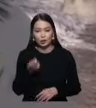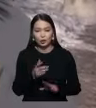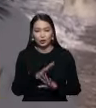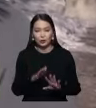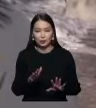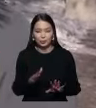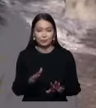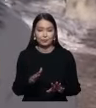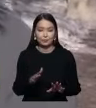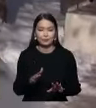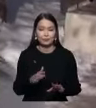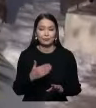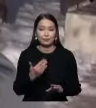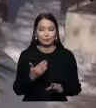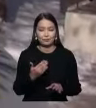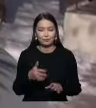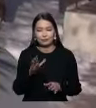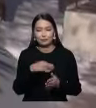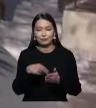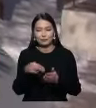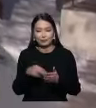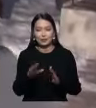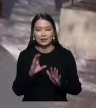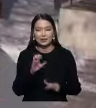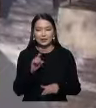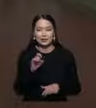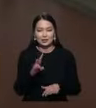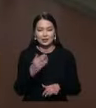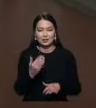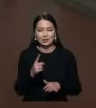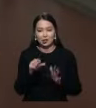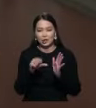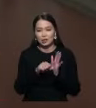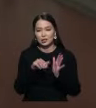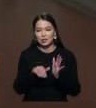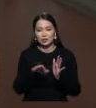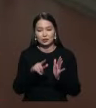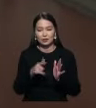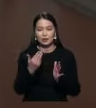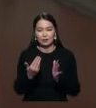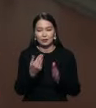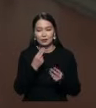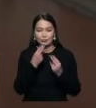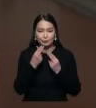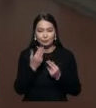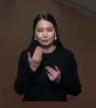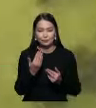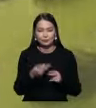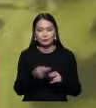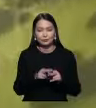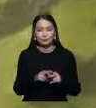Месяц один раз на столе есть рыба. Покупаем сазана за 6 тысяч тенге. Подсчитано, чтобы продукт был доступнее, объем выращенной